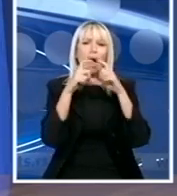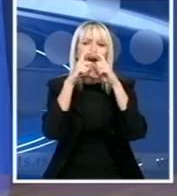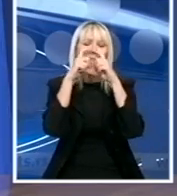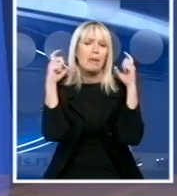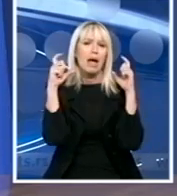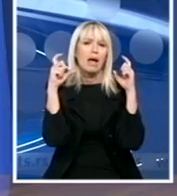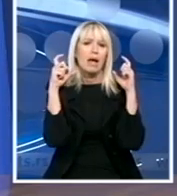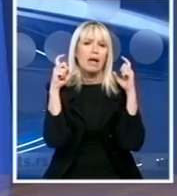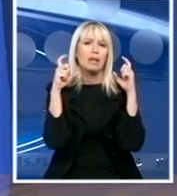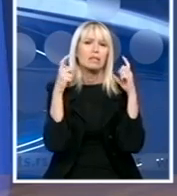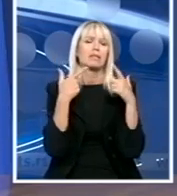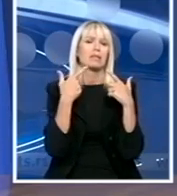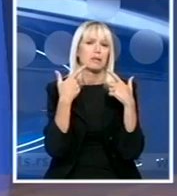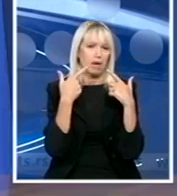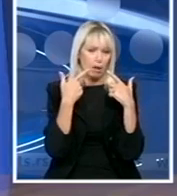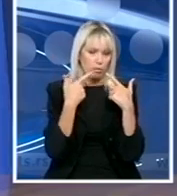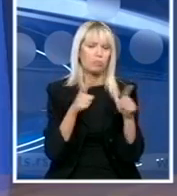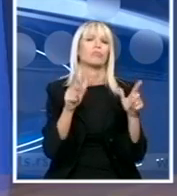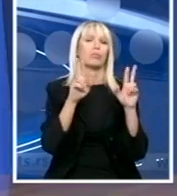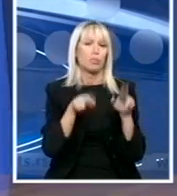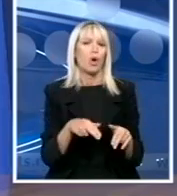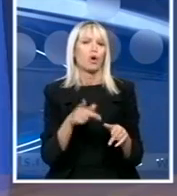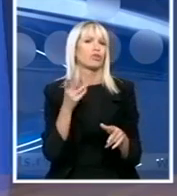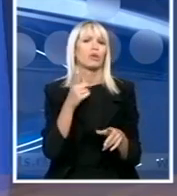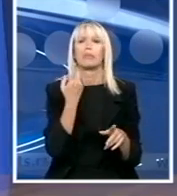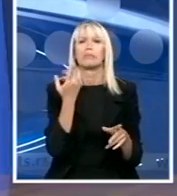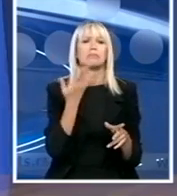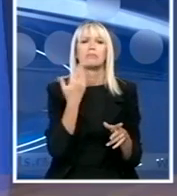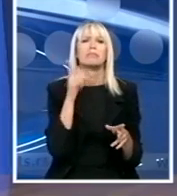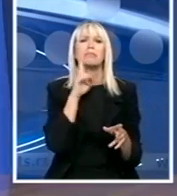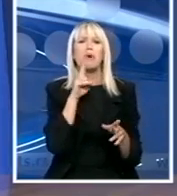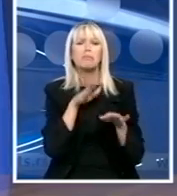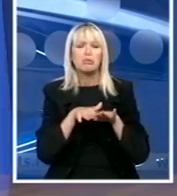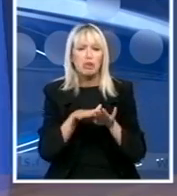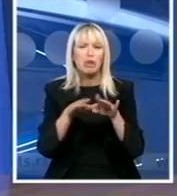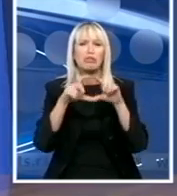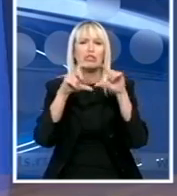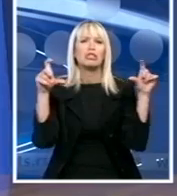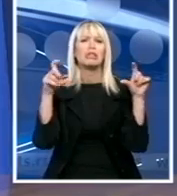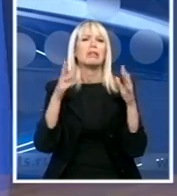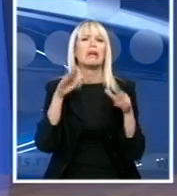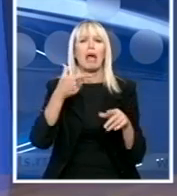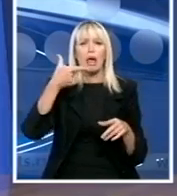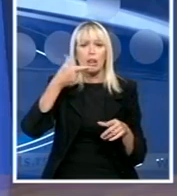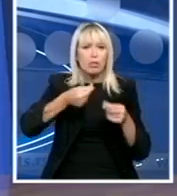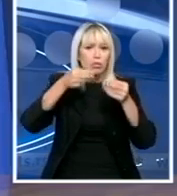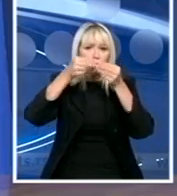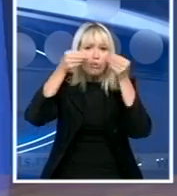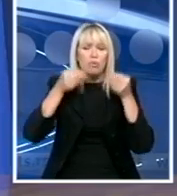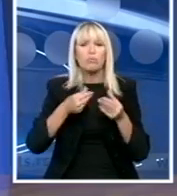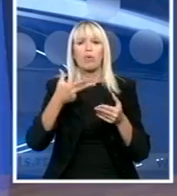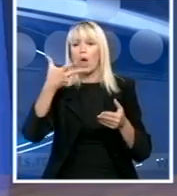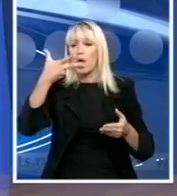ne sam mislim dopuštene, nego korisne, bilo one jednoslojne kad su platnene, dvoslojne ili